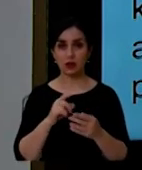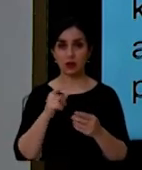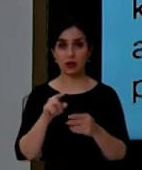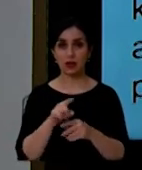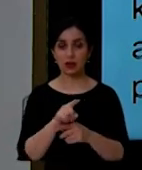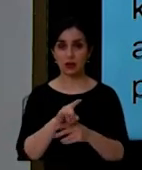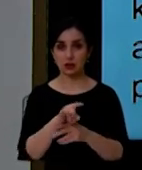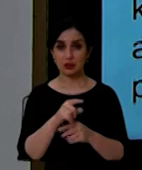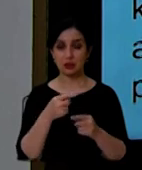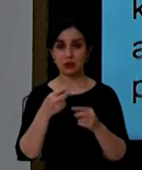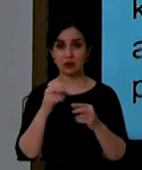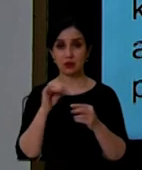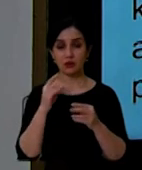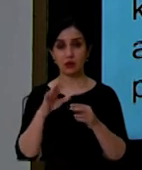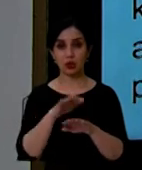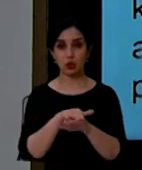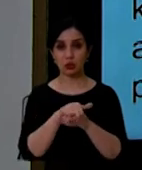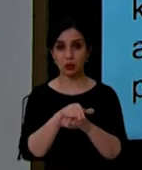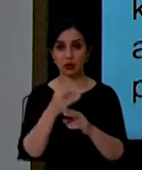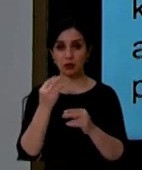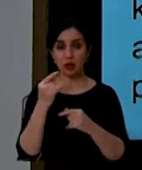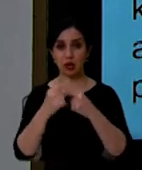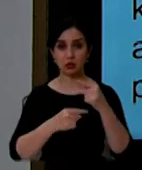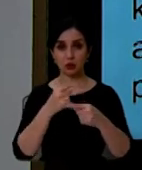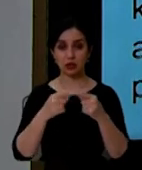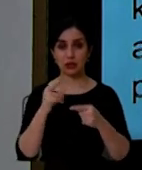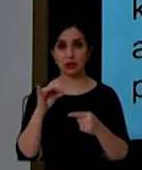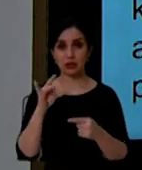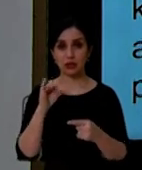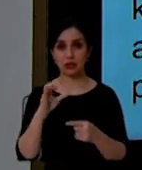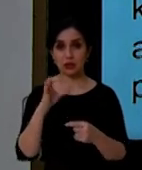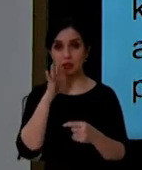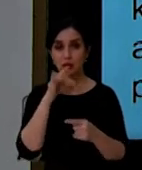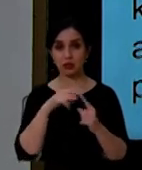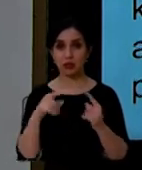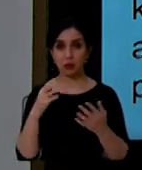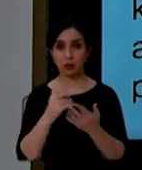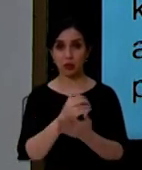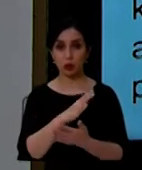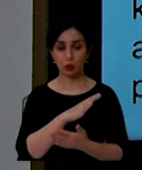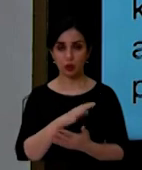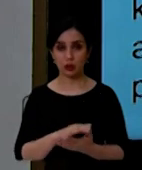və təşbəqələrnin əsədətləri xam şu triyaz davrda pəyda bol gən.